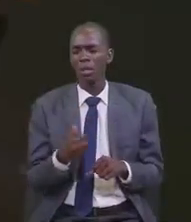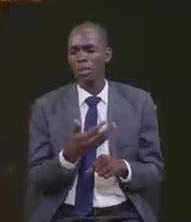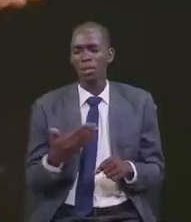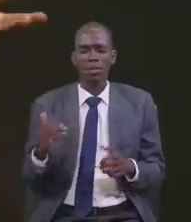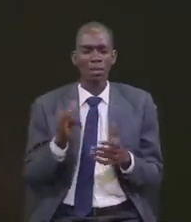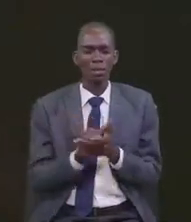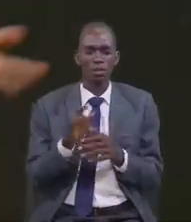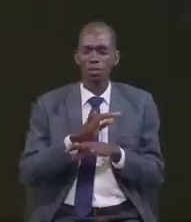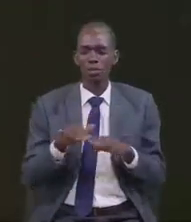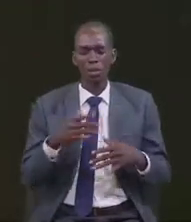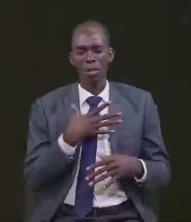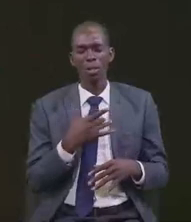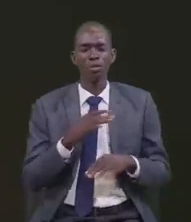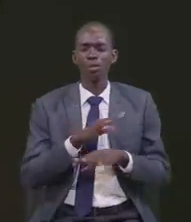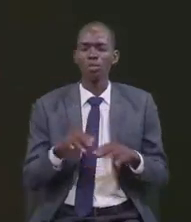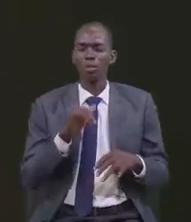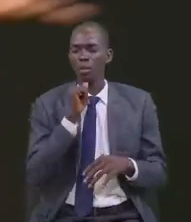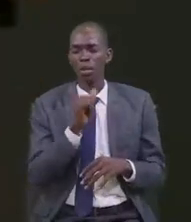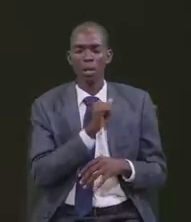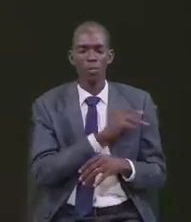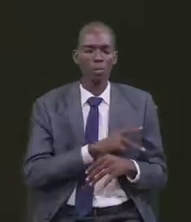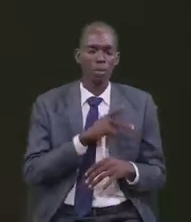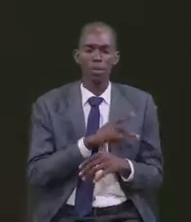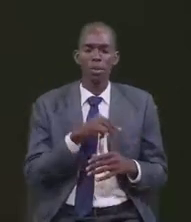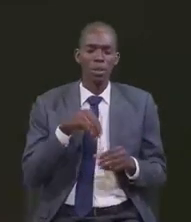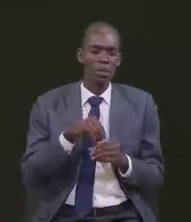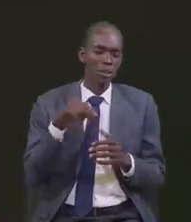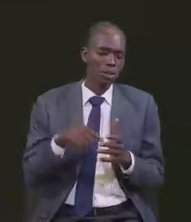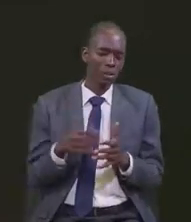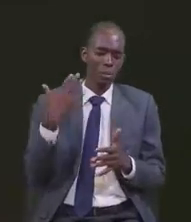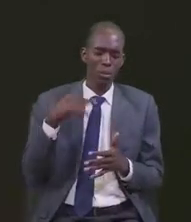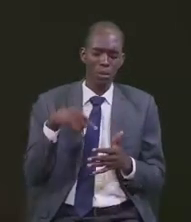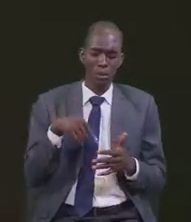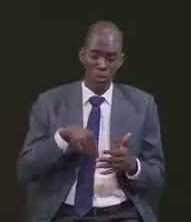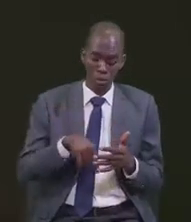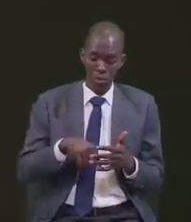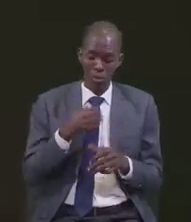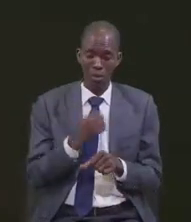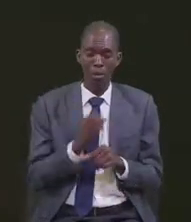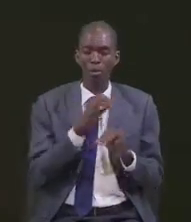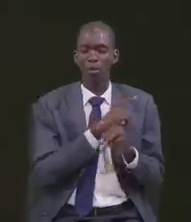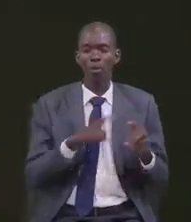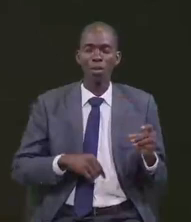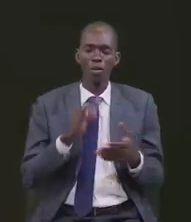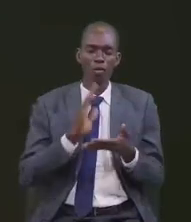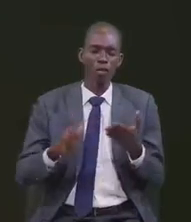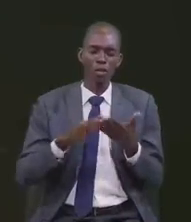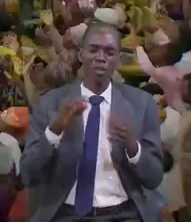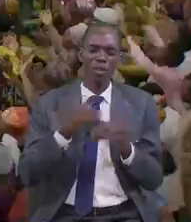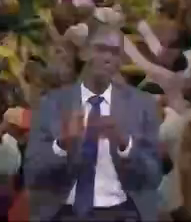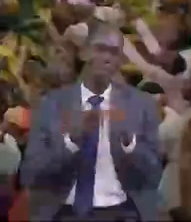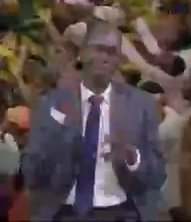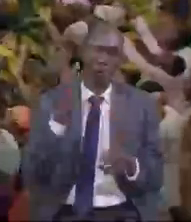pas, ce que tu n'as pas apprécié dans cette année qui s'écoule, je prie que, Seigneur, tu pardonnes au nom de